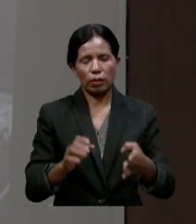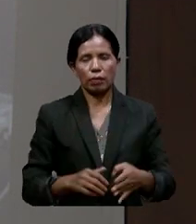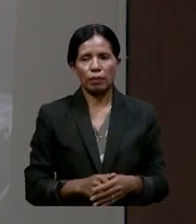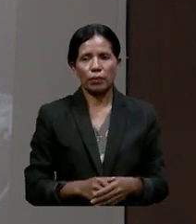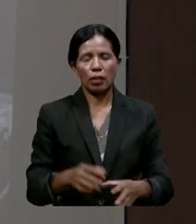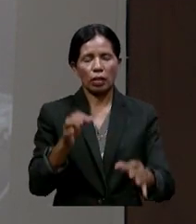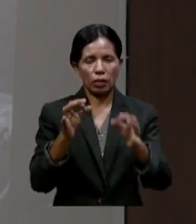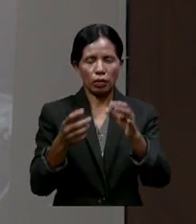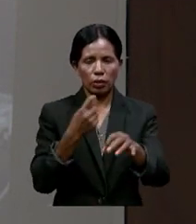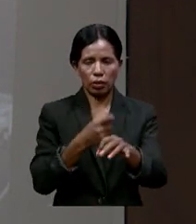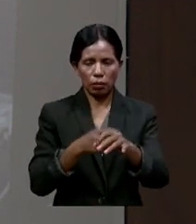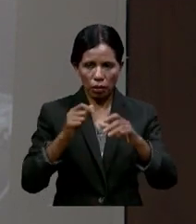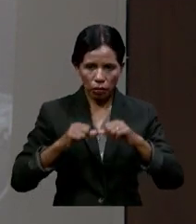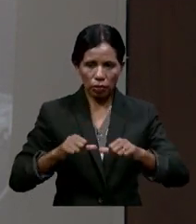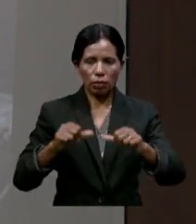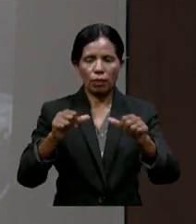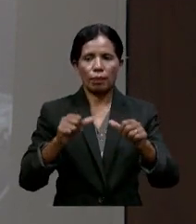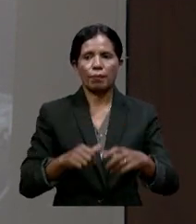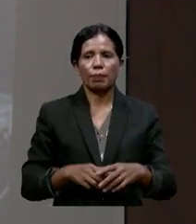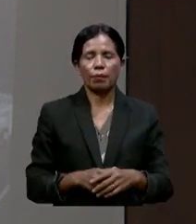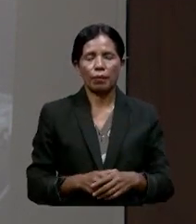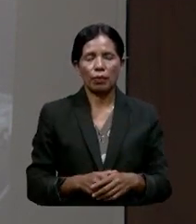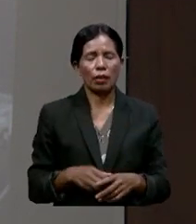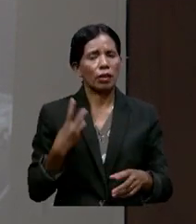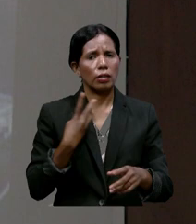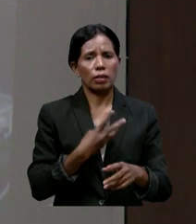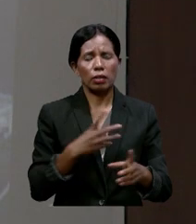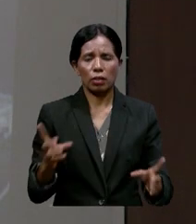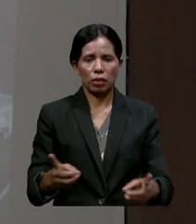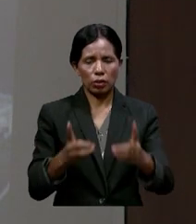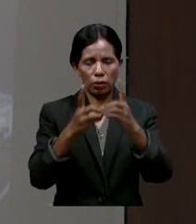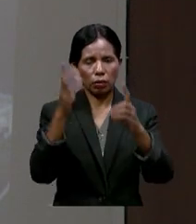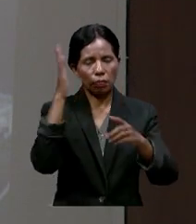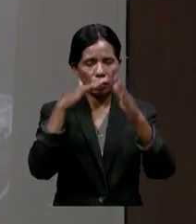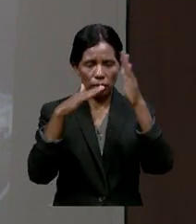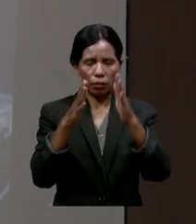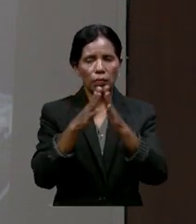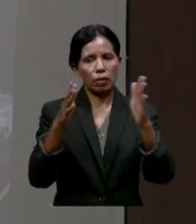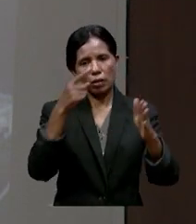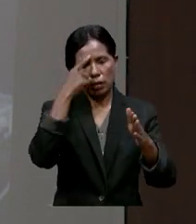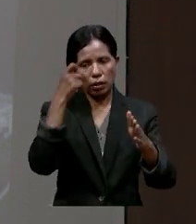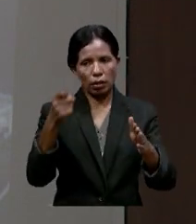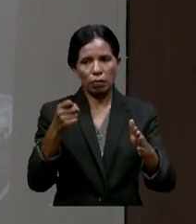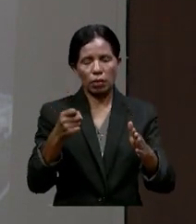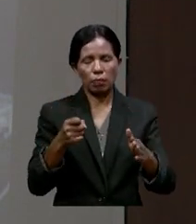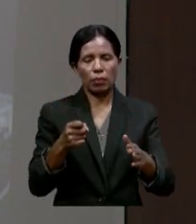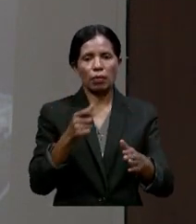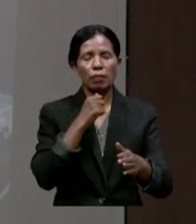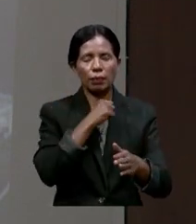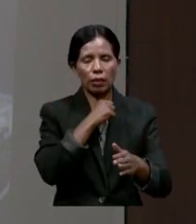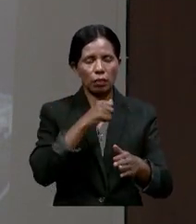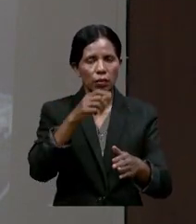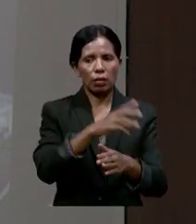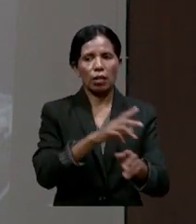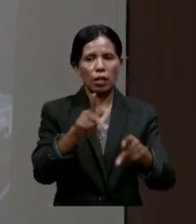Kuando situasau ni kontinua, ita si hea hasur problema. Tamba la kleur ta amu papa semai, se